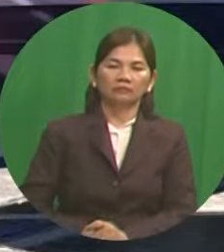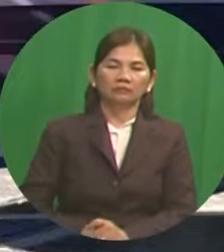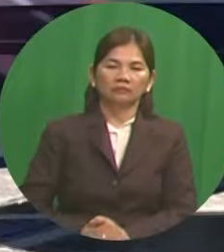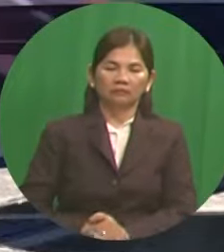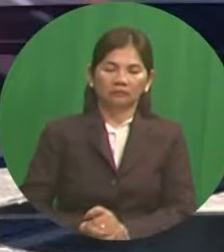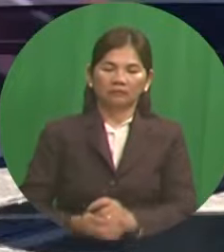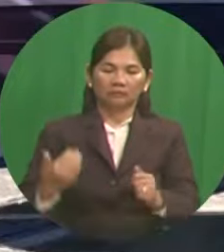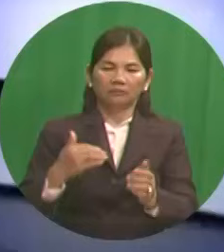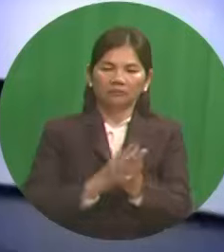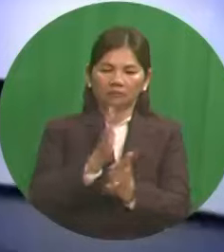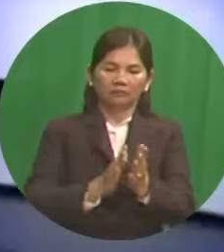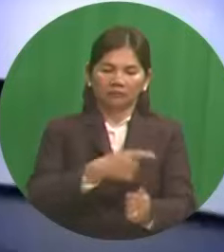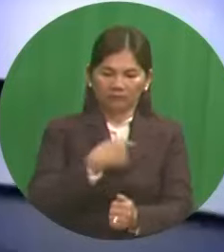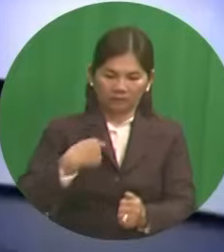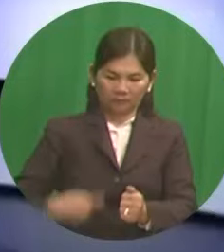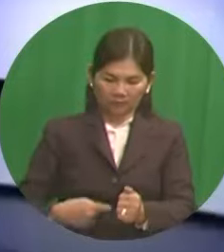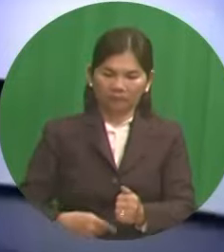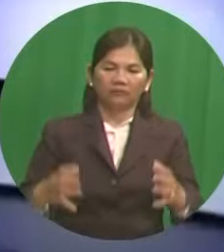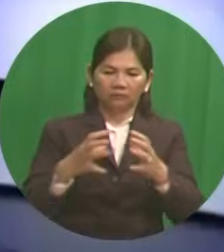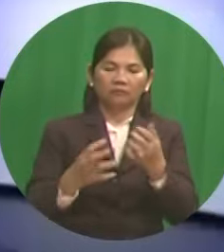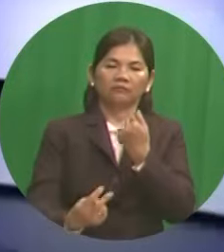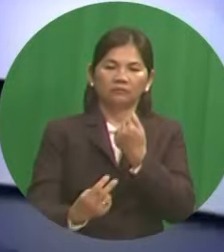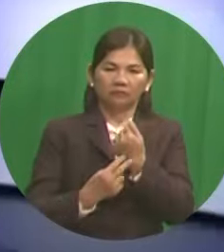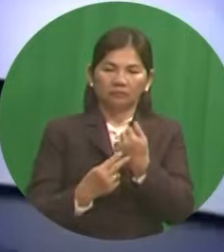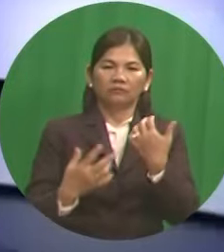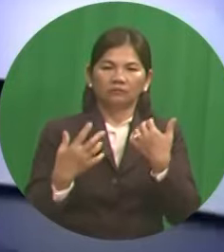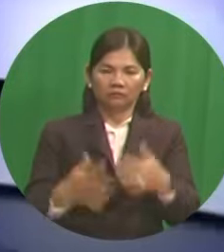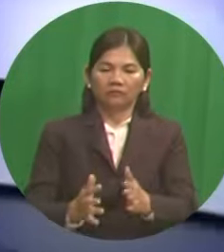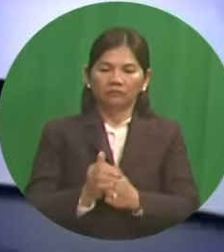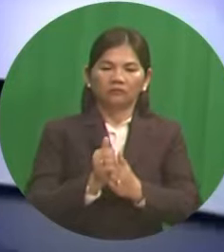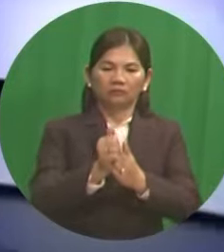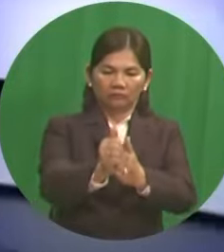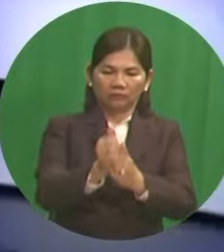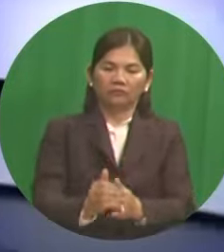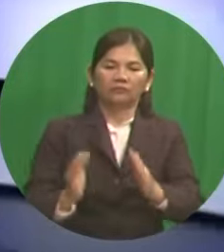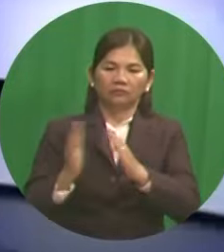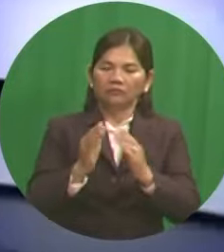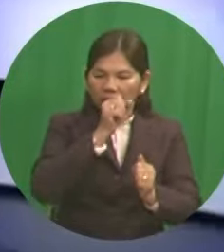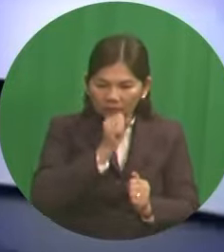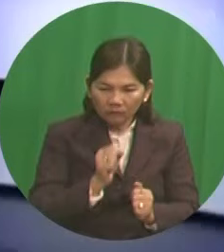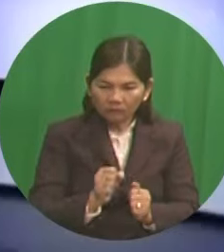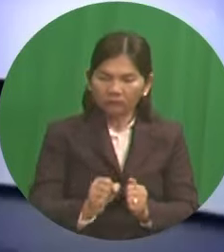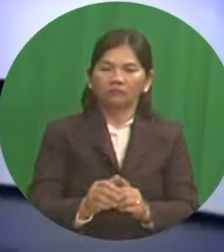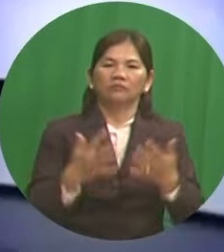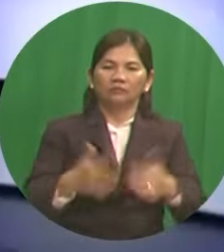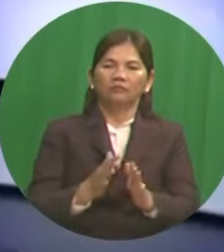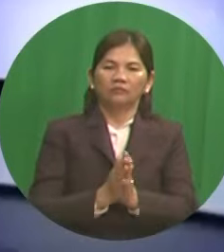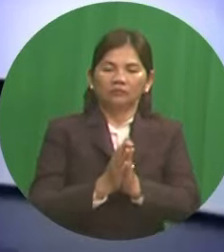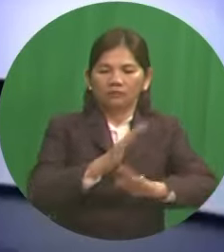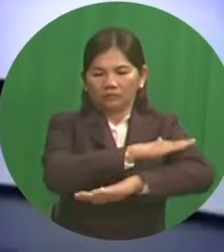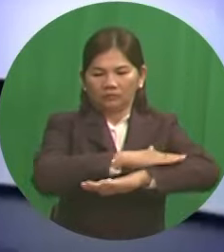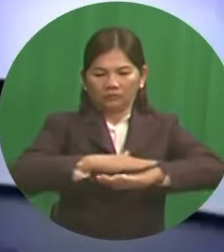រីឯនៅក្នុងប្រទេសចិនឯណោះវិញគឺក្រុមអ្នកជួយសង្គ្រោះបានដឹកជញ្ជូនអ្នកស្រុកចាស់ជរានៅលើខ្នងរ